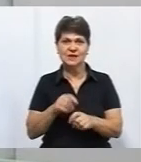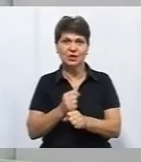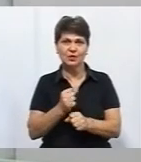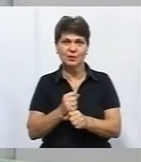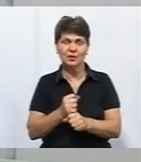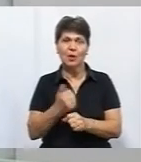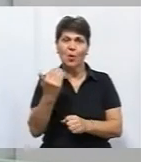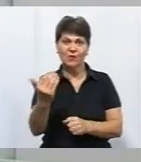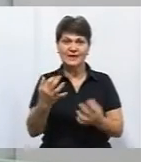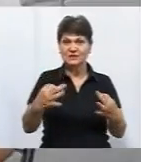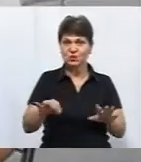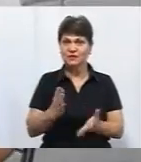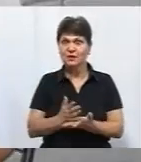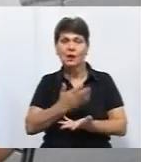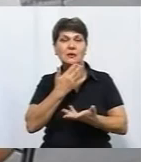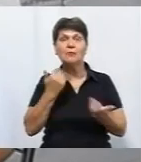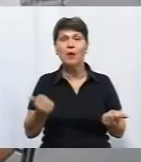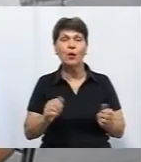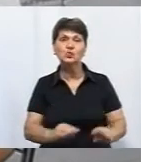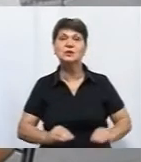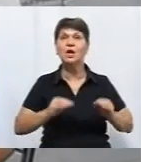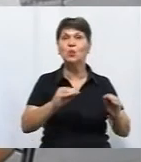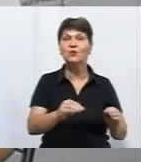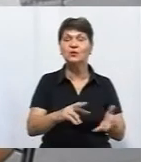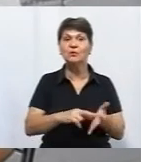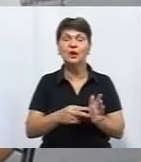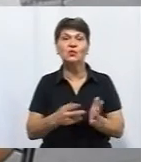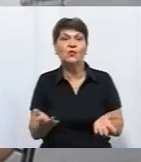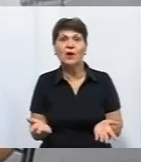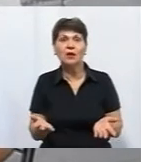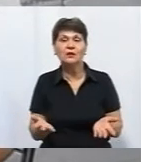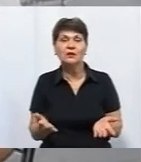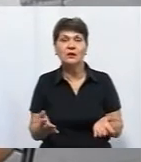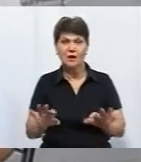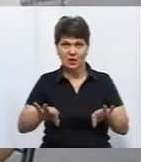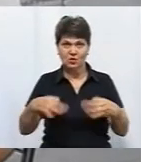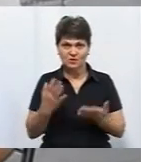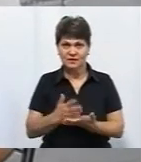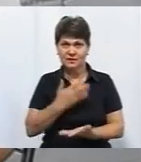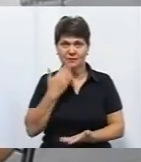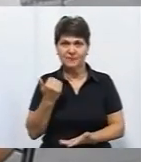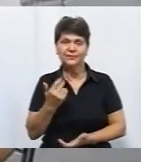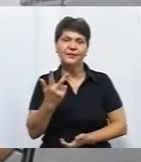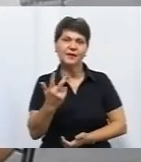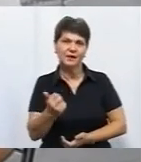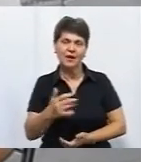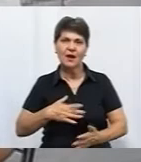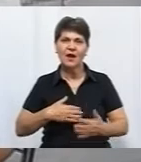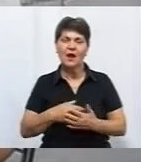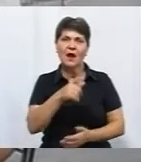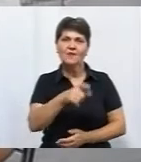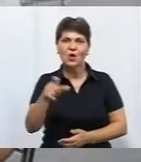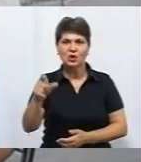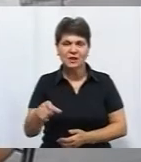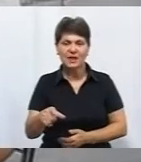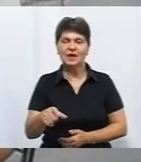ви, наприклад, дозволи там їх встановлювати і бетонувати поверхню? Чи отримували ви такі дозволи? Так, волонтери запитували дозвіл